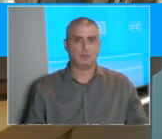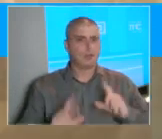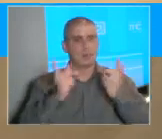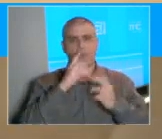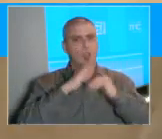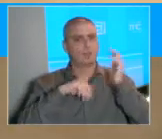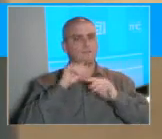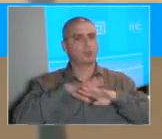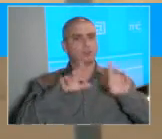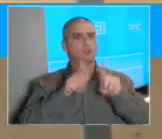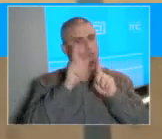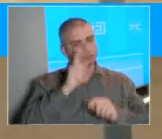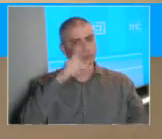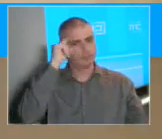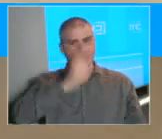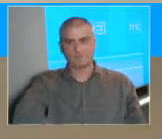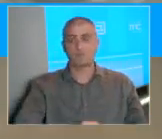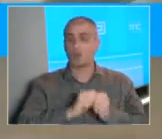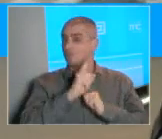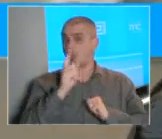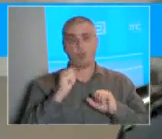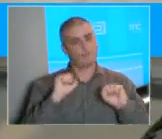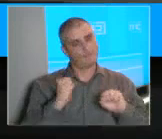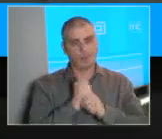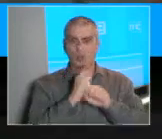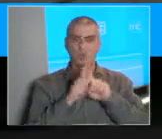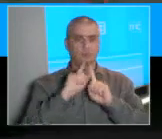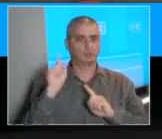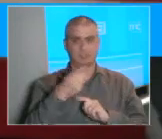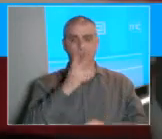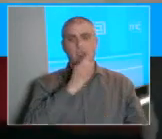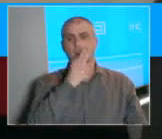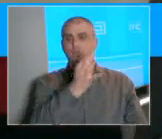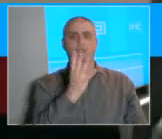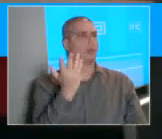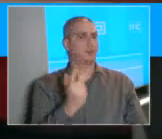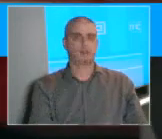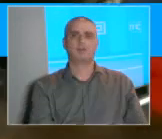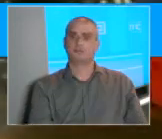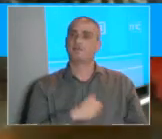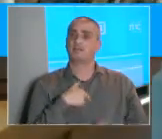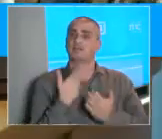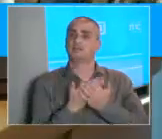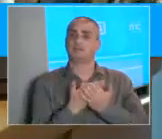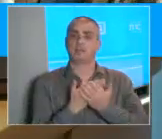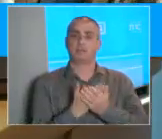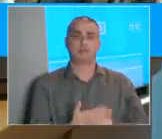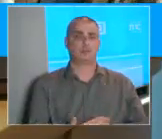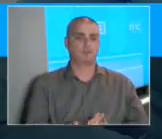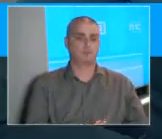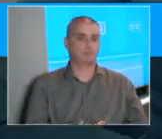למה לא נבנו התשתיות הראויות בתל אביב? או האם לא פעלו כראוי? את כל הדברים האלה צריך לשאול. ואיך אתה מתייחס לעובדה שראש עיריית תל אביב, רון